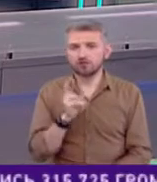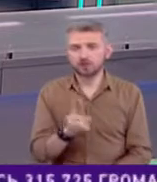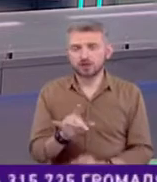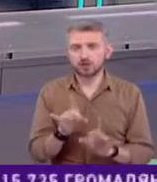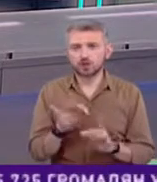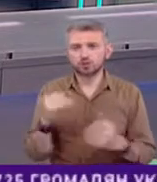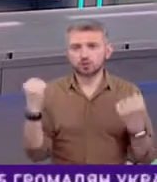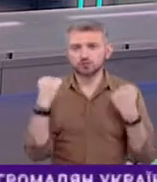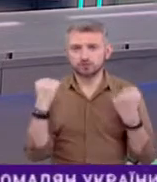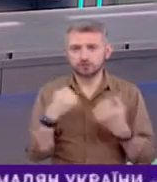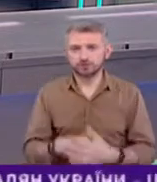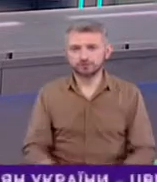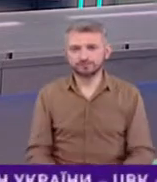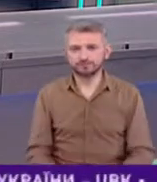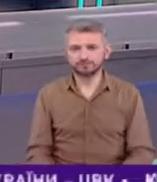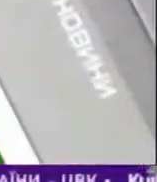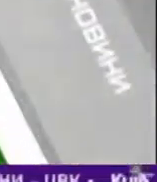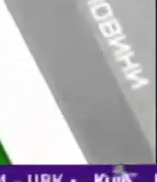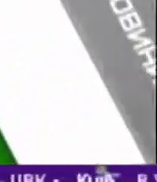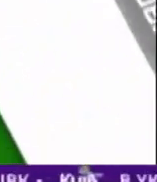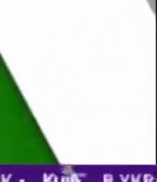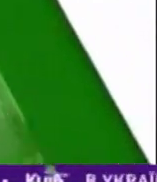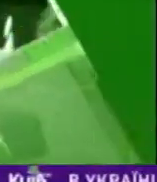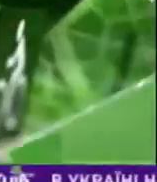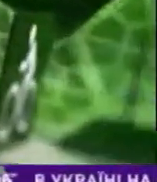про спорт, тож не перемикайте.